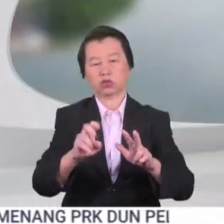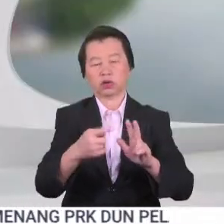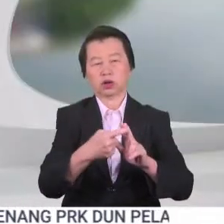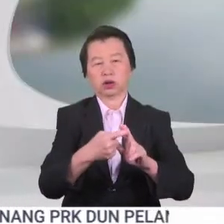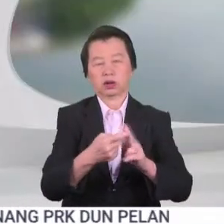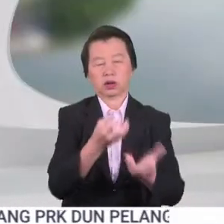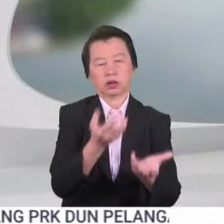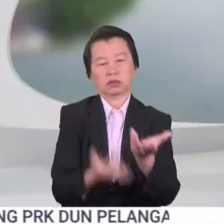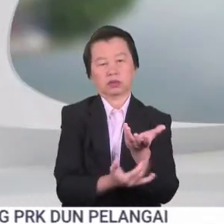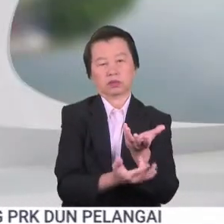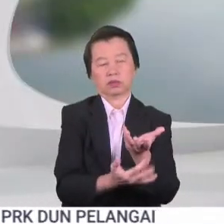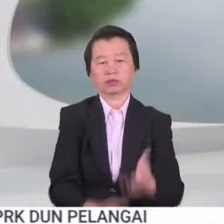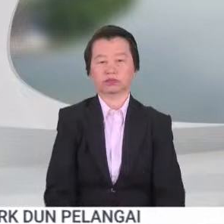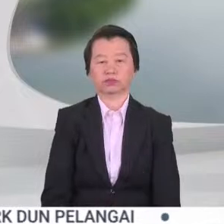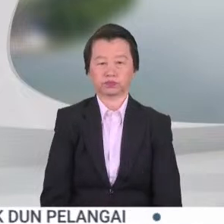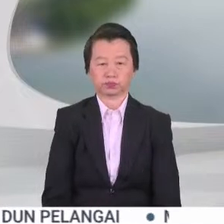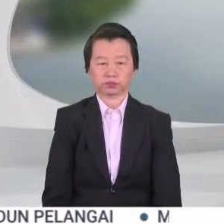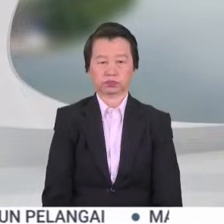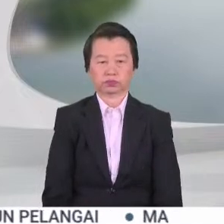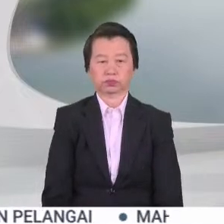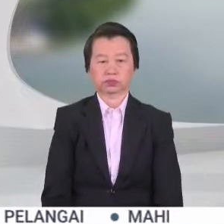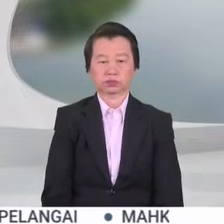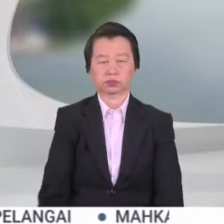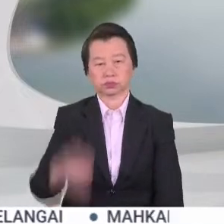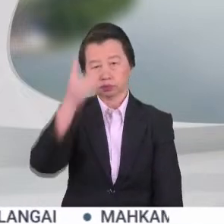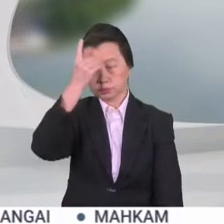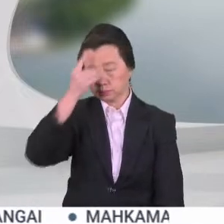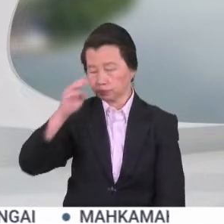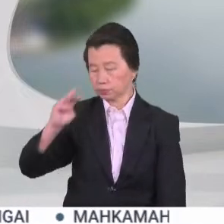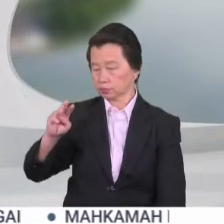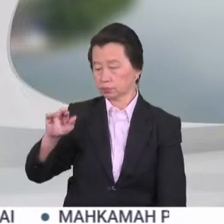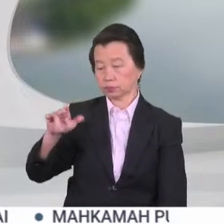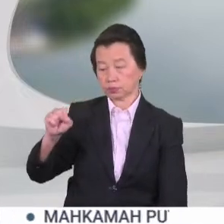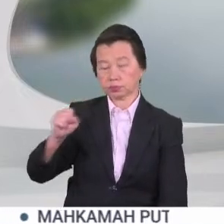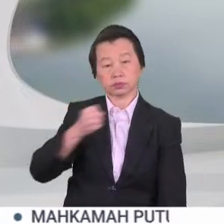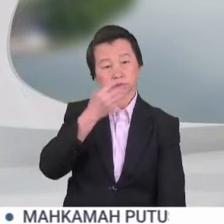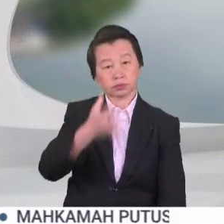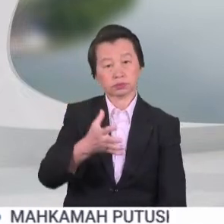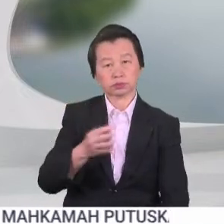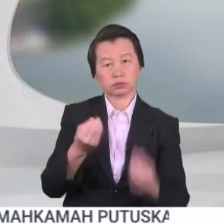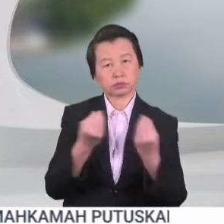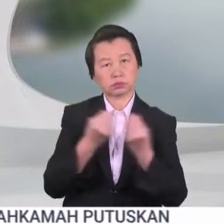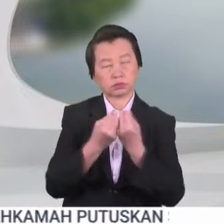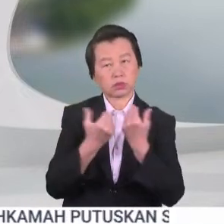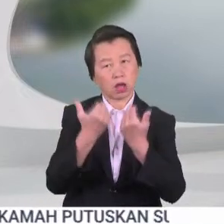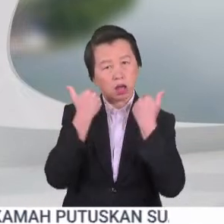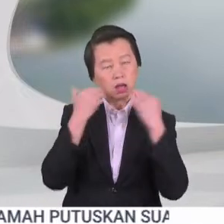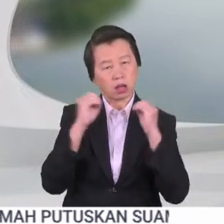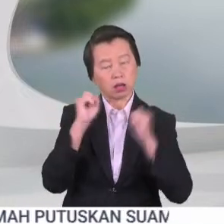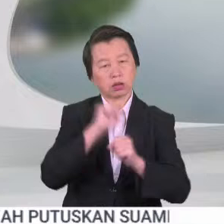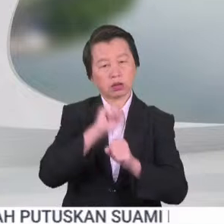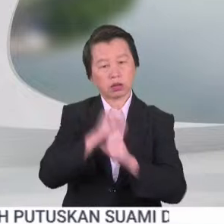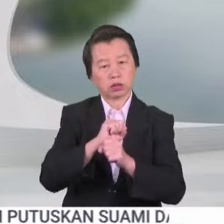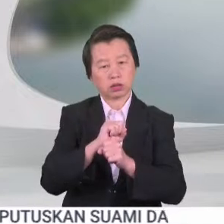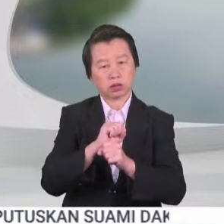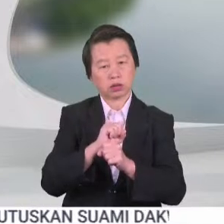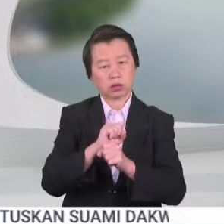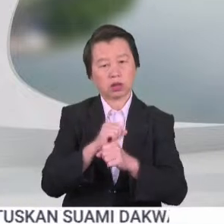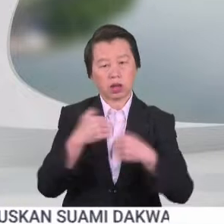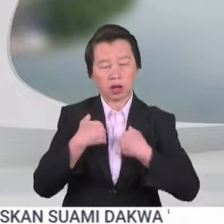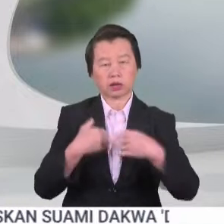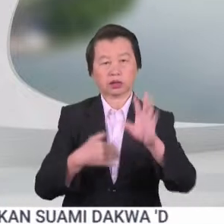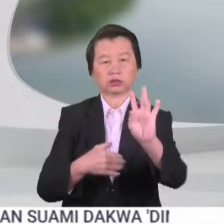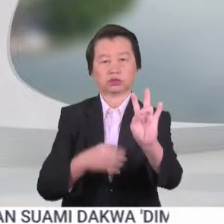bakeri dalam perkembangan berkaitan Datuk Mustafa memberitahu kadar pengangguran di Sabah berada pada